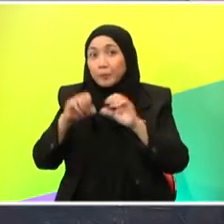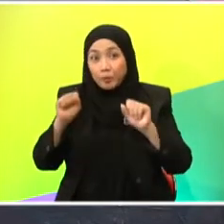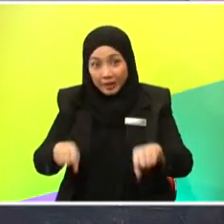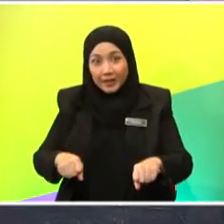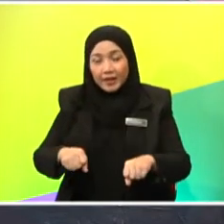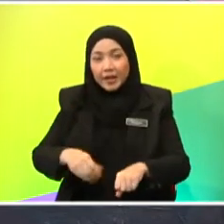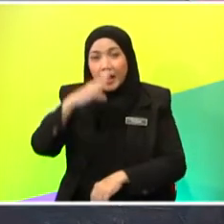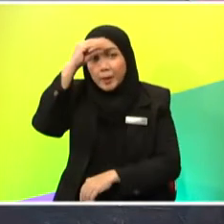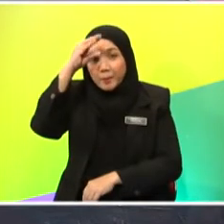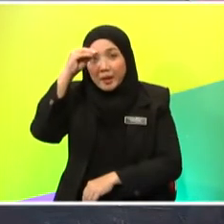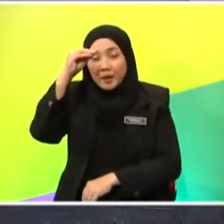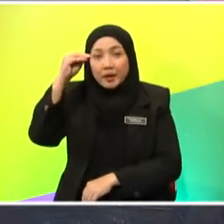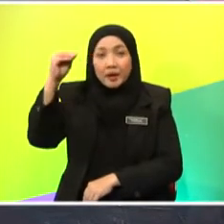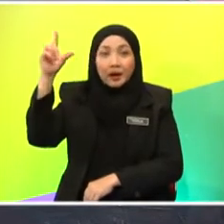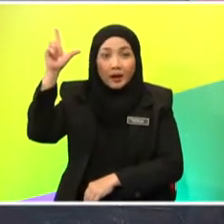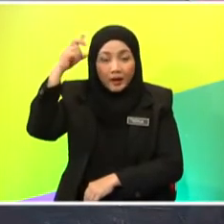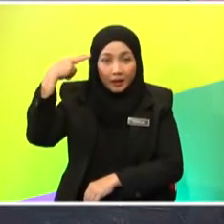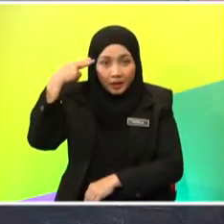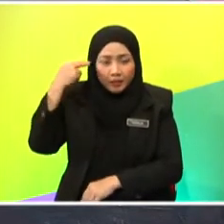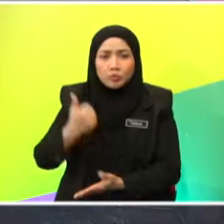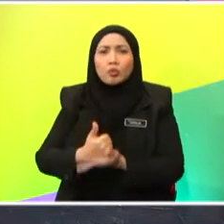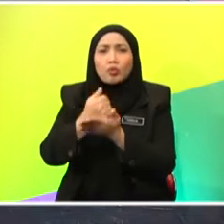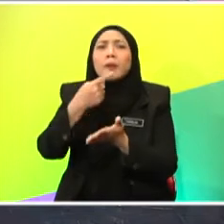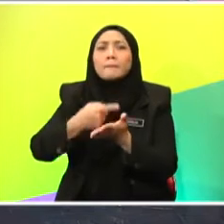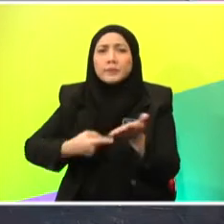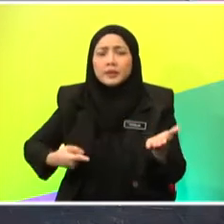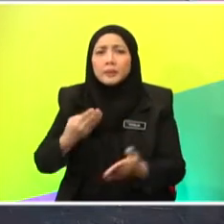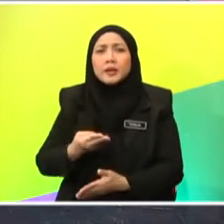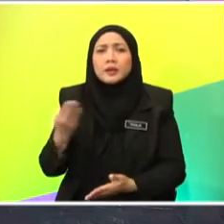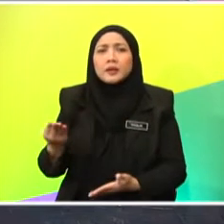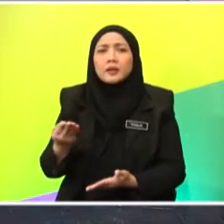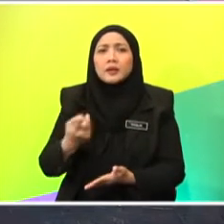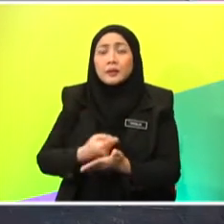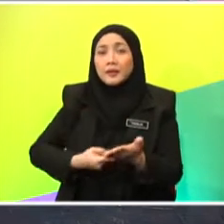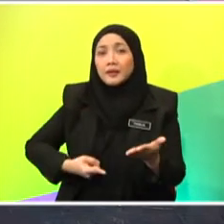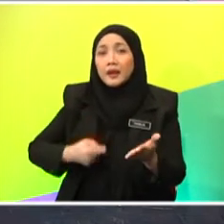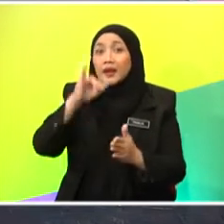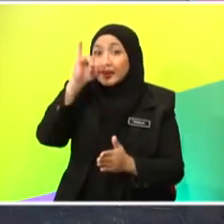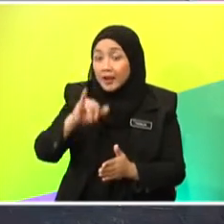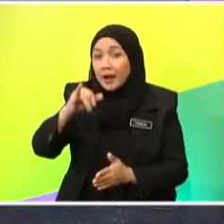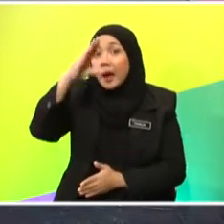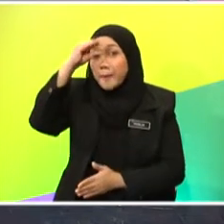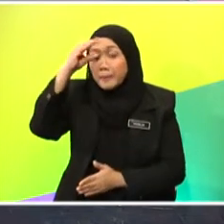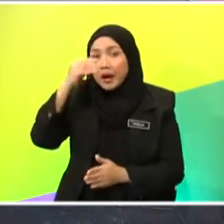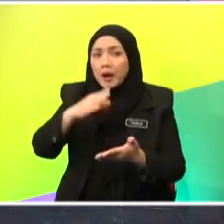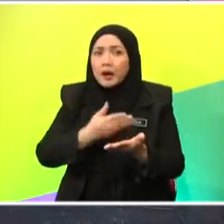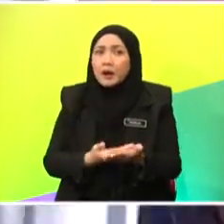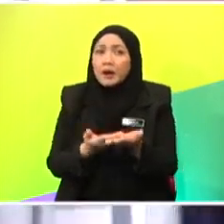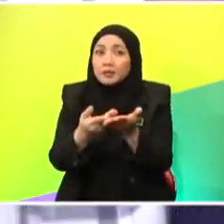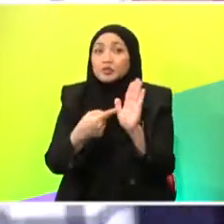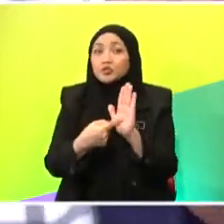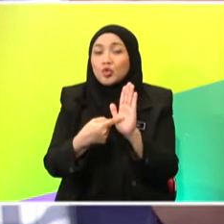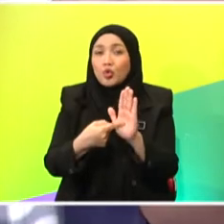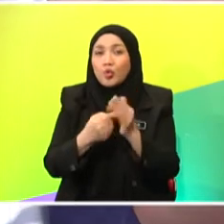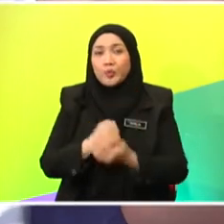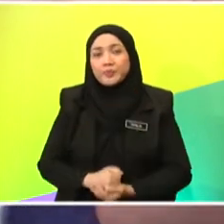Abah Hakim mengabulkan objek yang Abah Hakim pegawai Saya pernah bisa Oke air penting otak